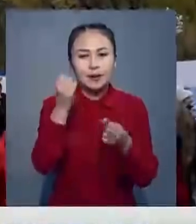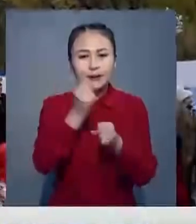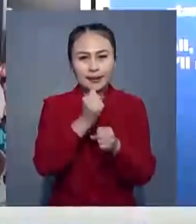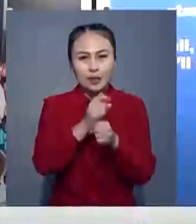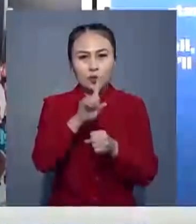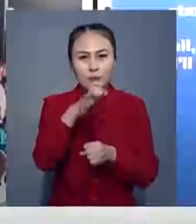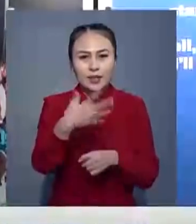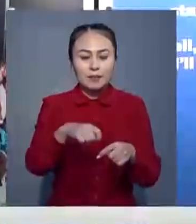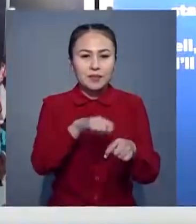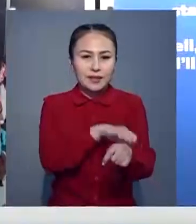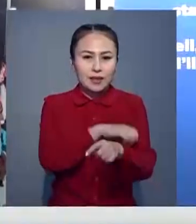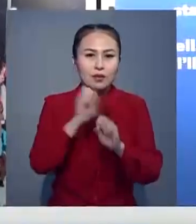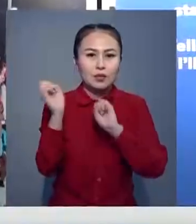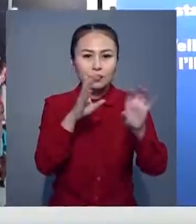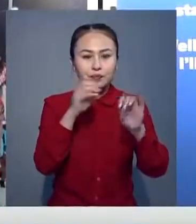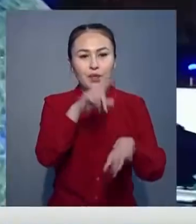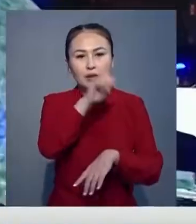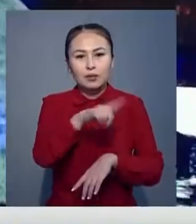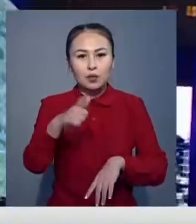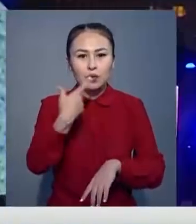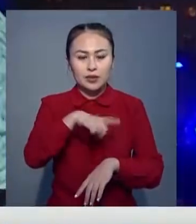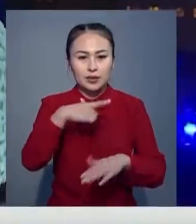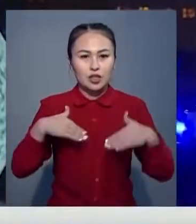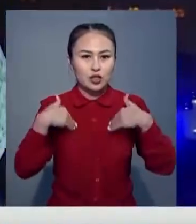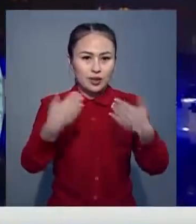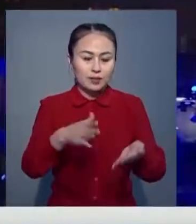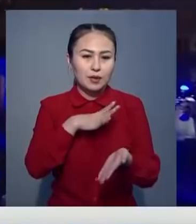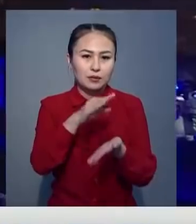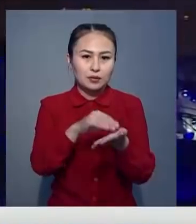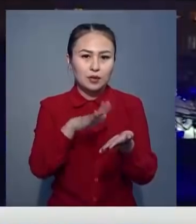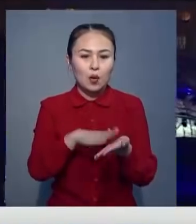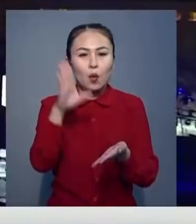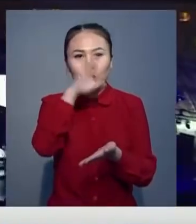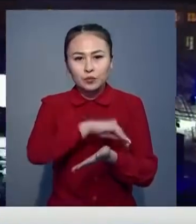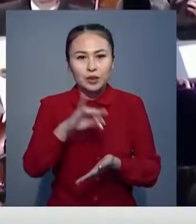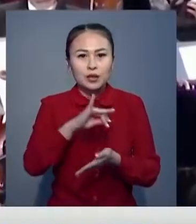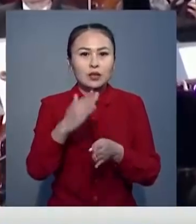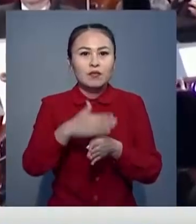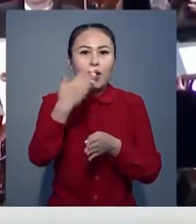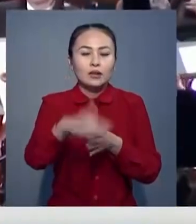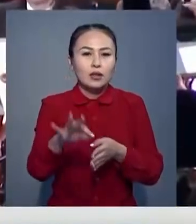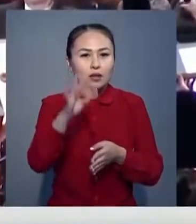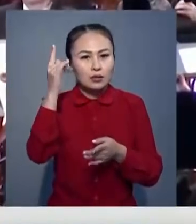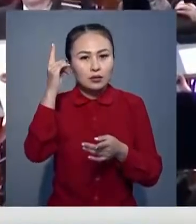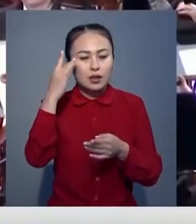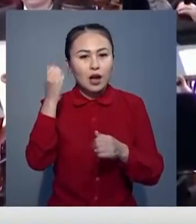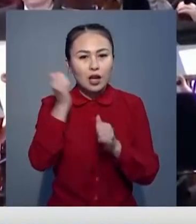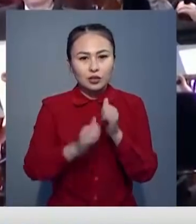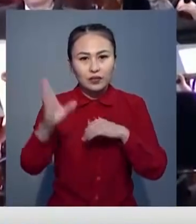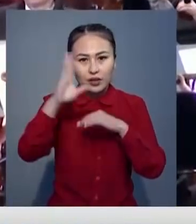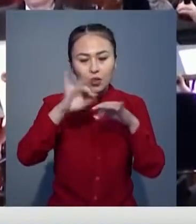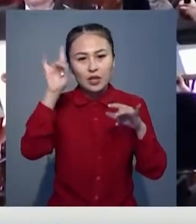құралған 150 метрлік инсталляция қойылып, адамдар өз тілектерін жазып қалдырды. Әр кеш сайын танымал жұлдыздардың